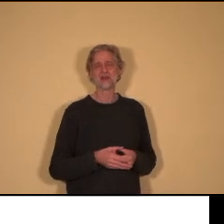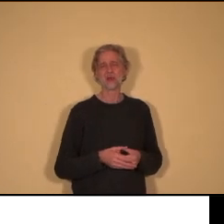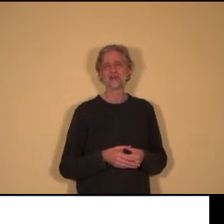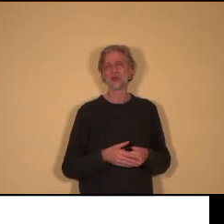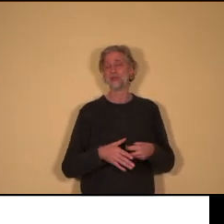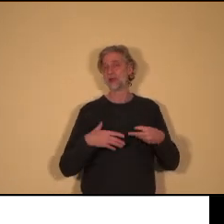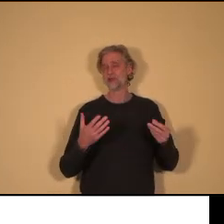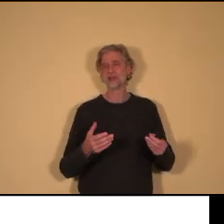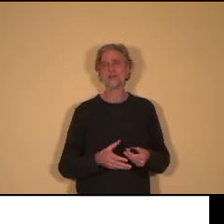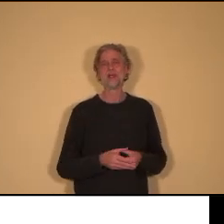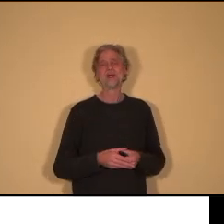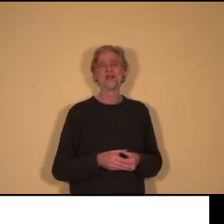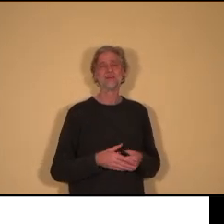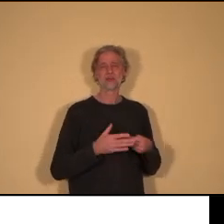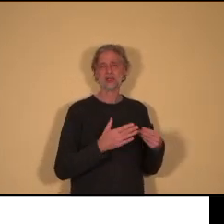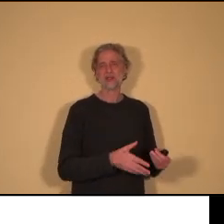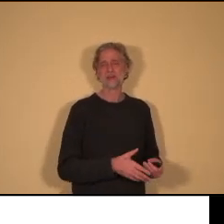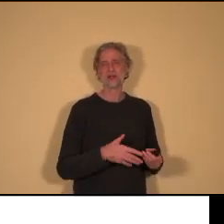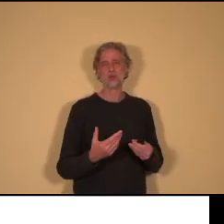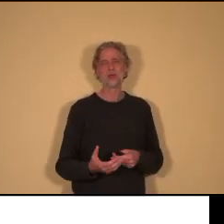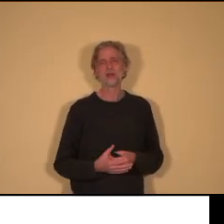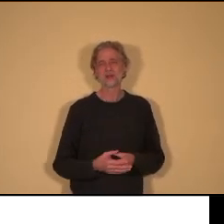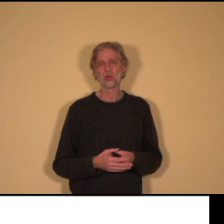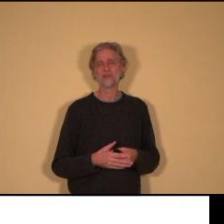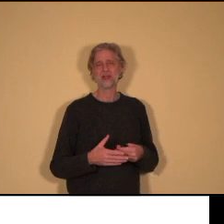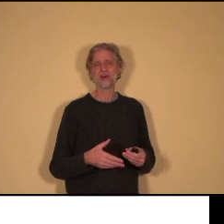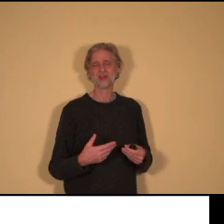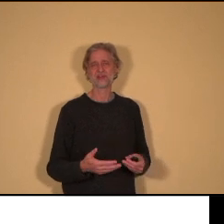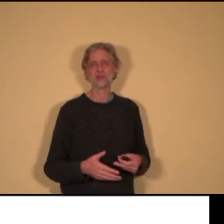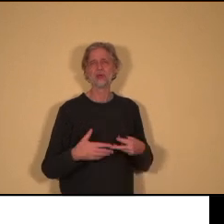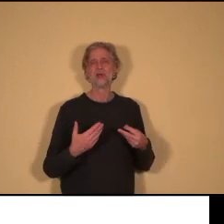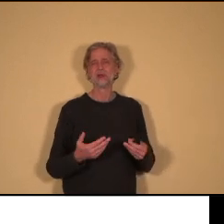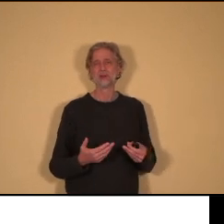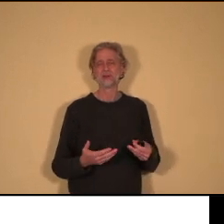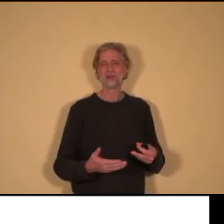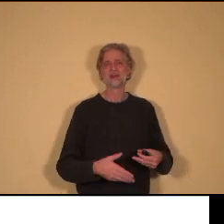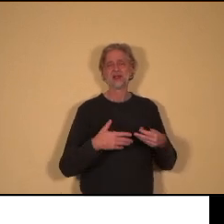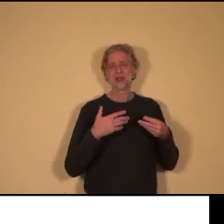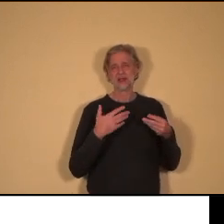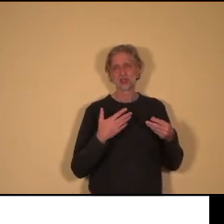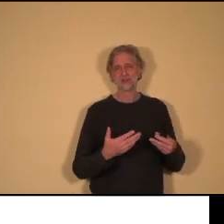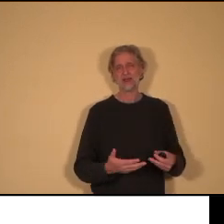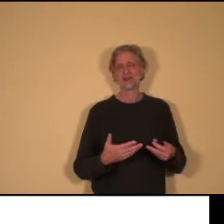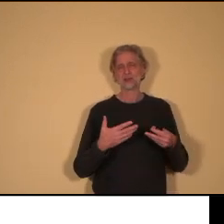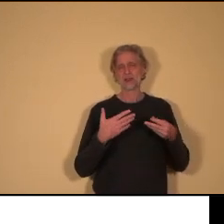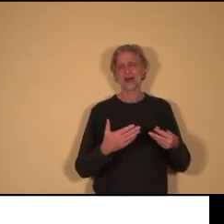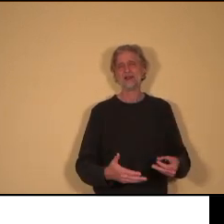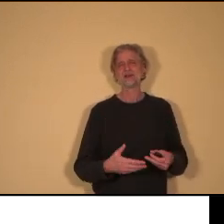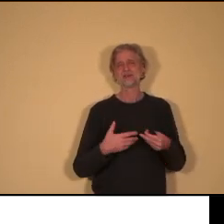dieser Zirkulation führen. Außerdem nimmt natürlich die Temperatur des Oberflächenwassers zu und wir wissen,